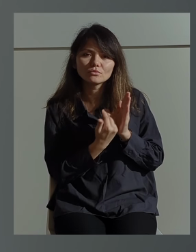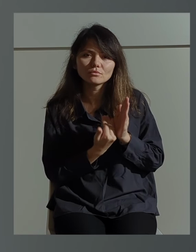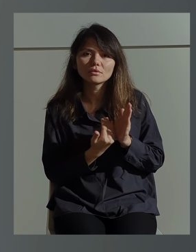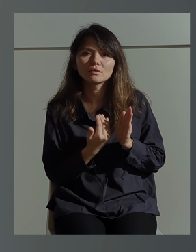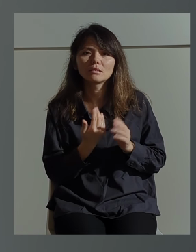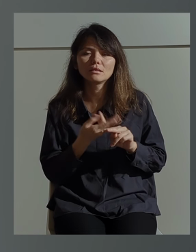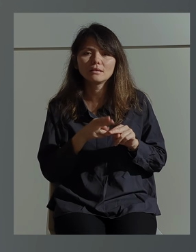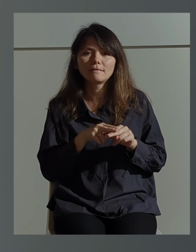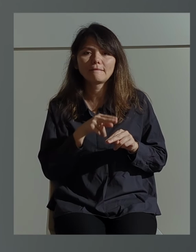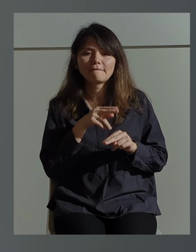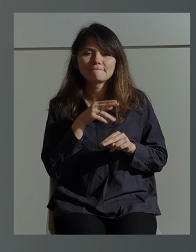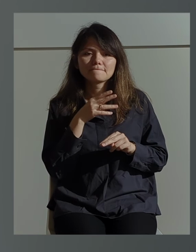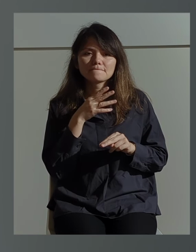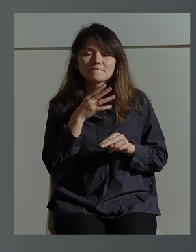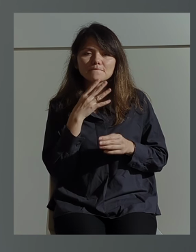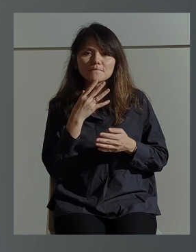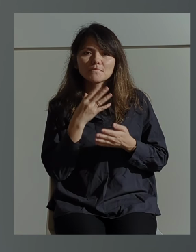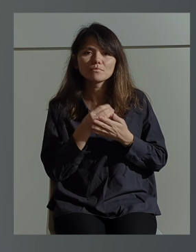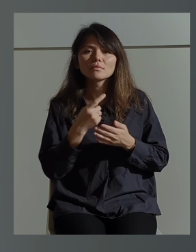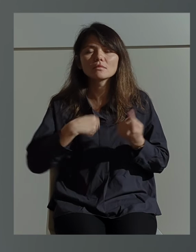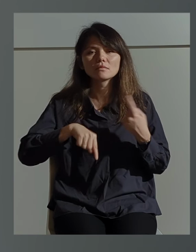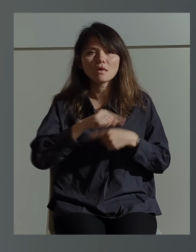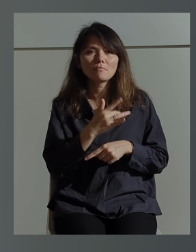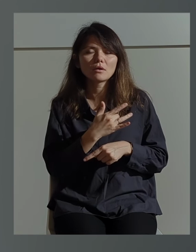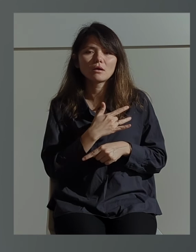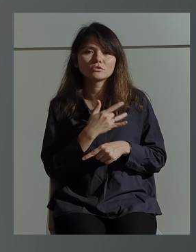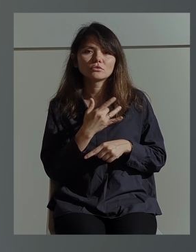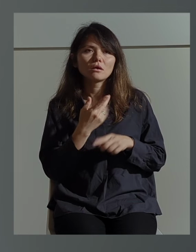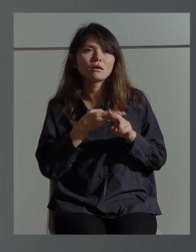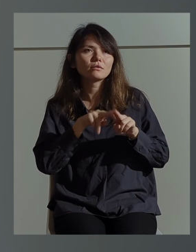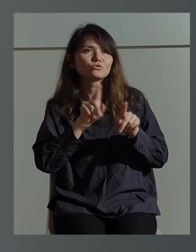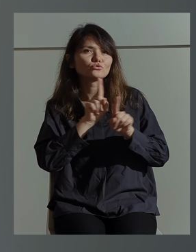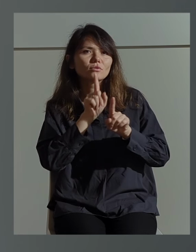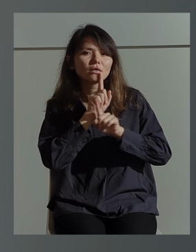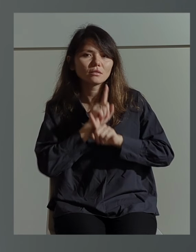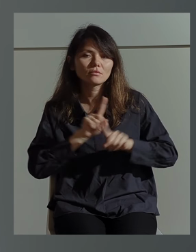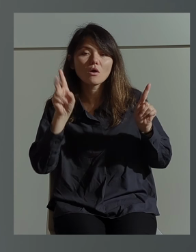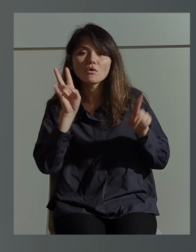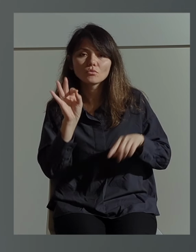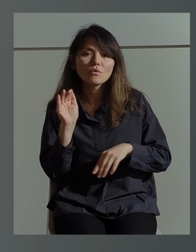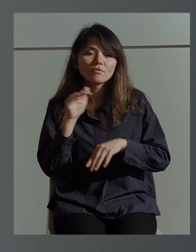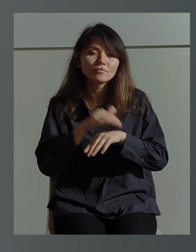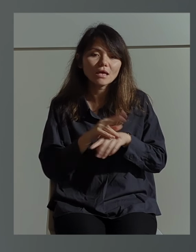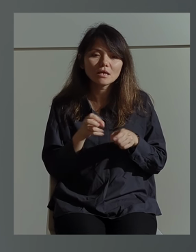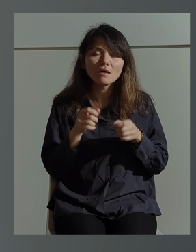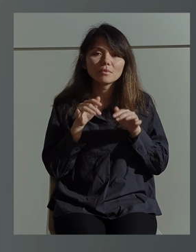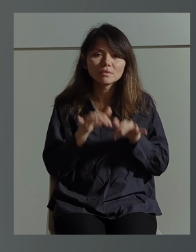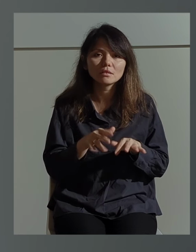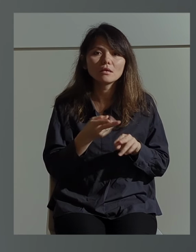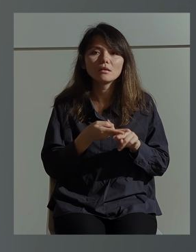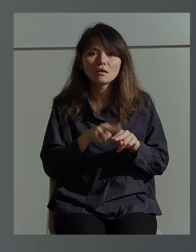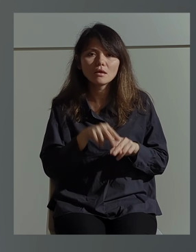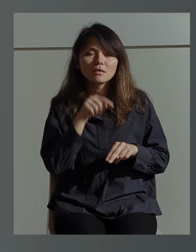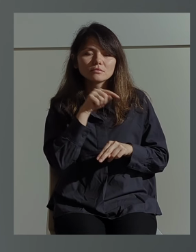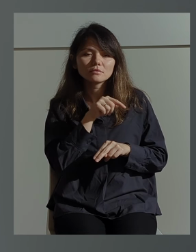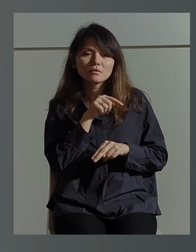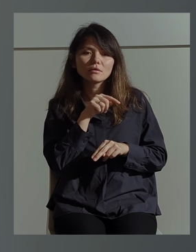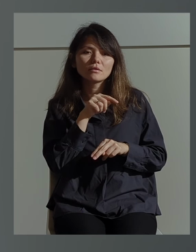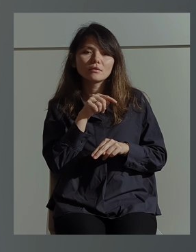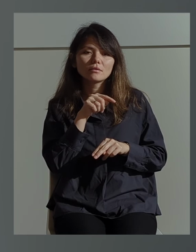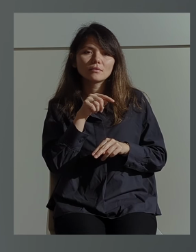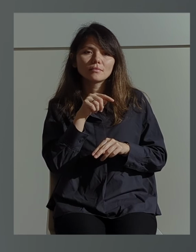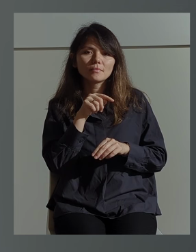э угодно нам кажется что это что-то невероятное А хотя на самом деле это то что подлежит Да за